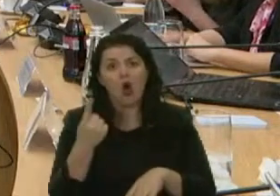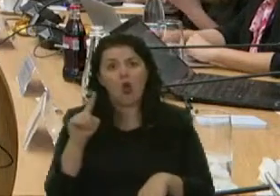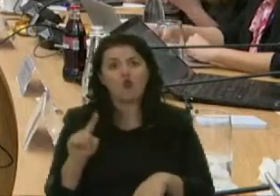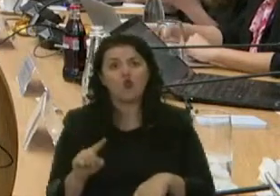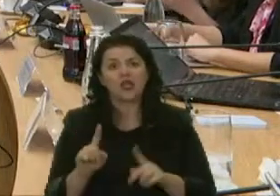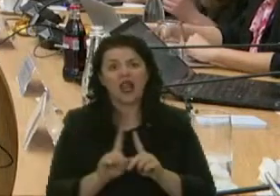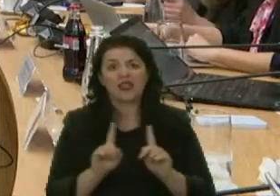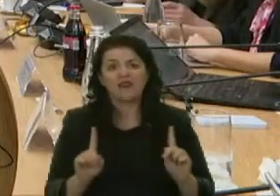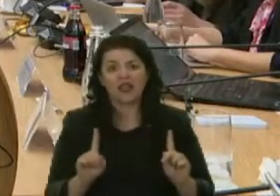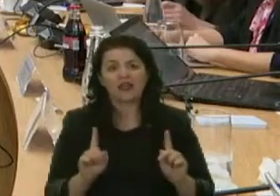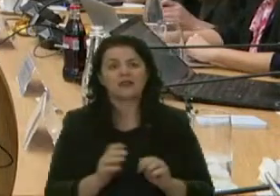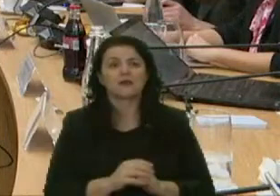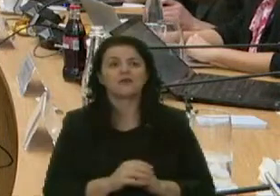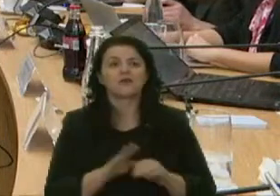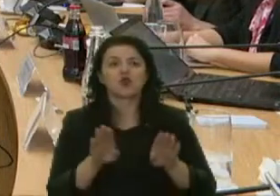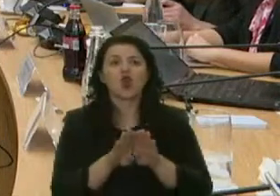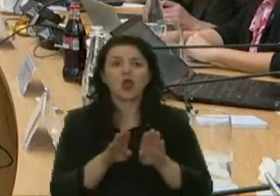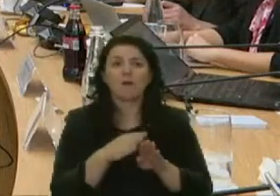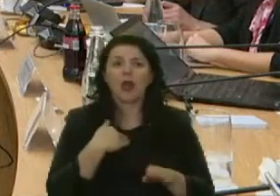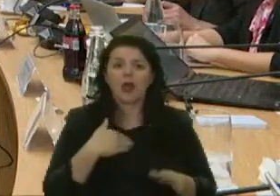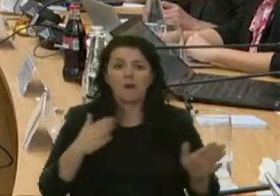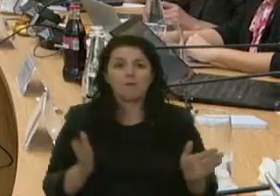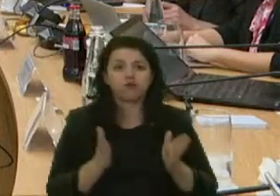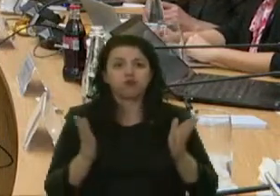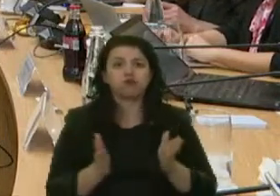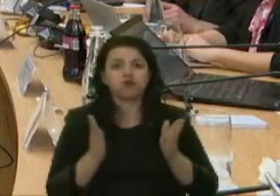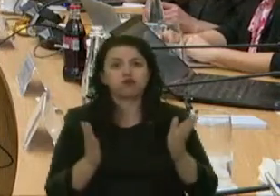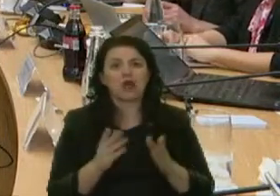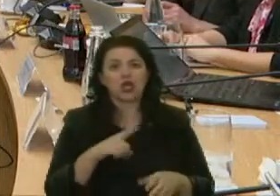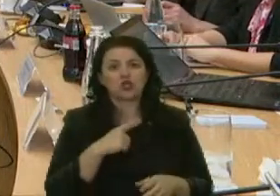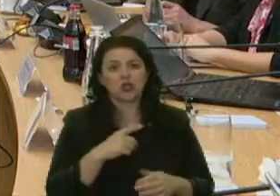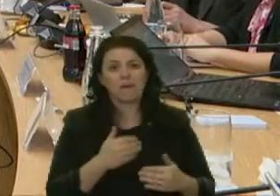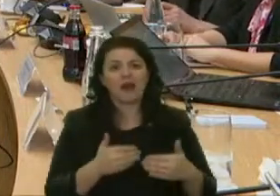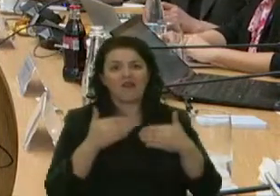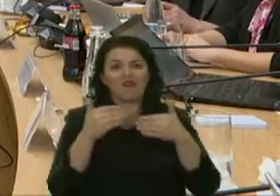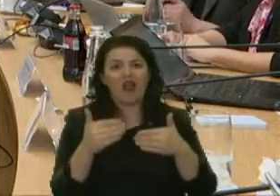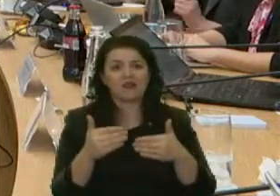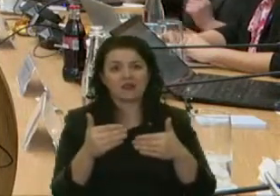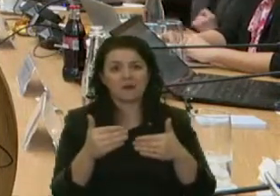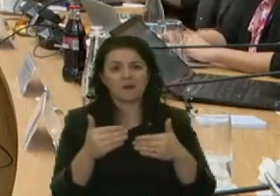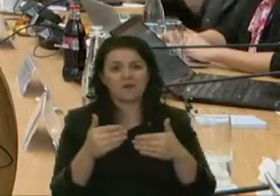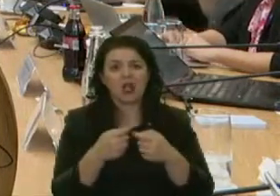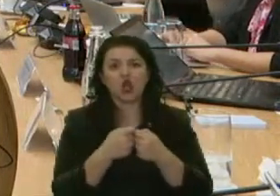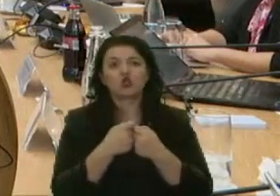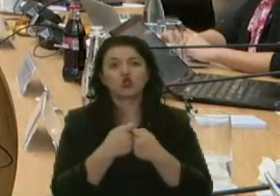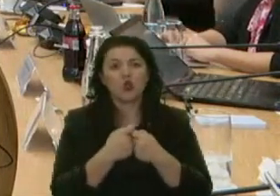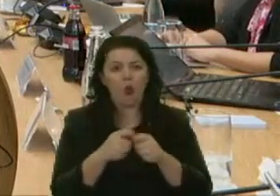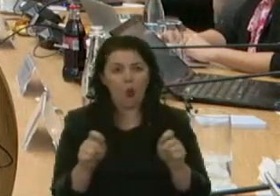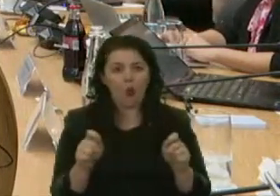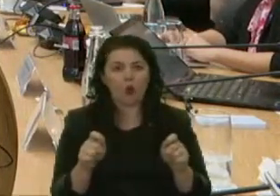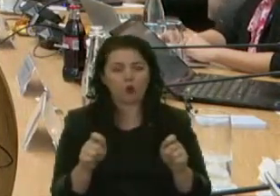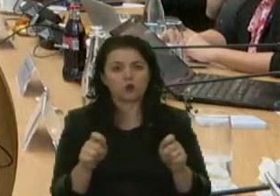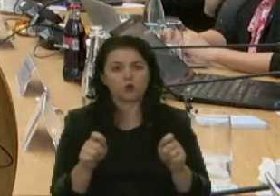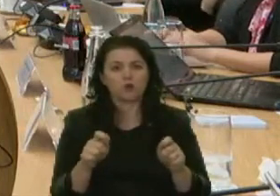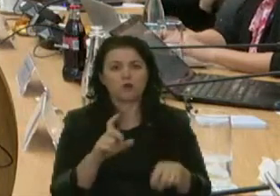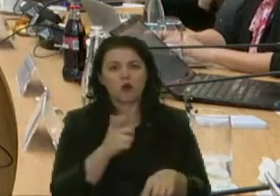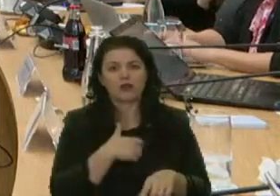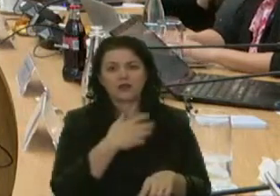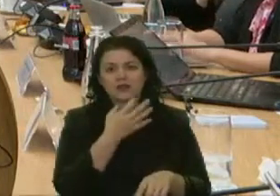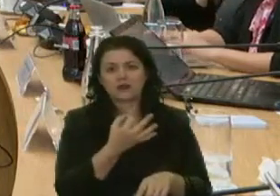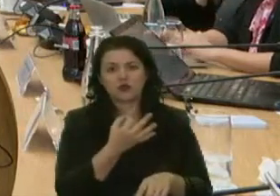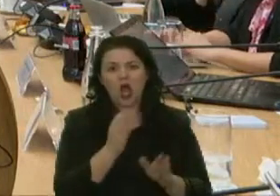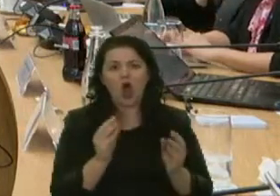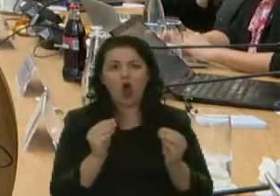diferență colegii mei s au mobilizat în continuare suntem într o fază repet în care toată lumea cred că poate să spună că